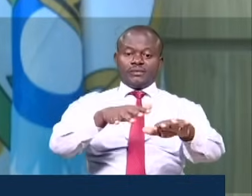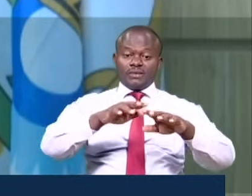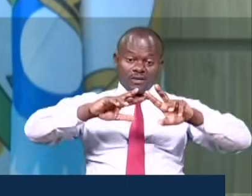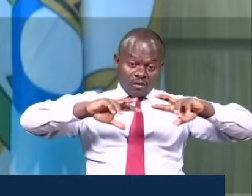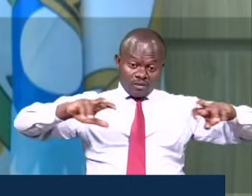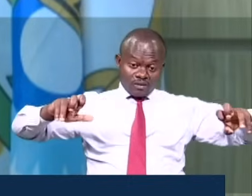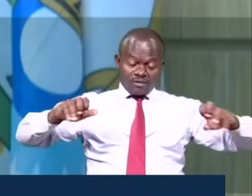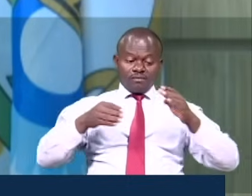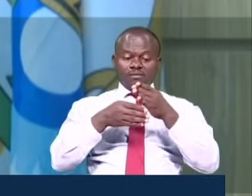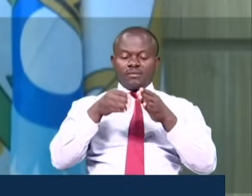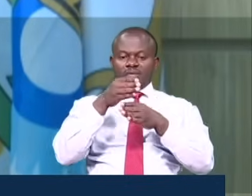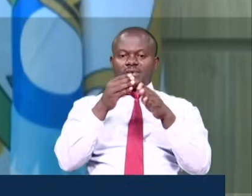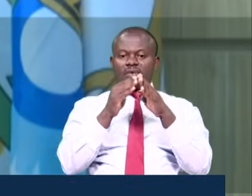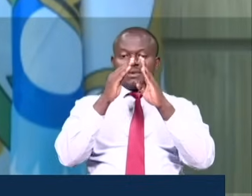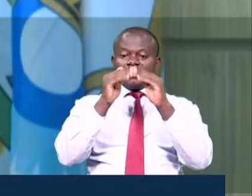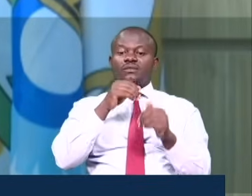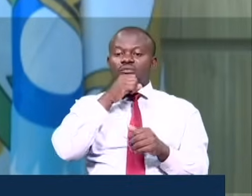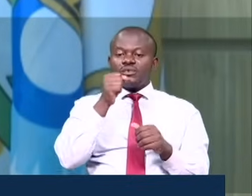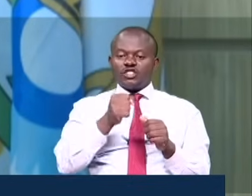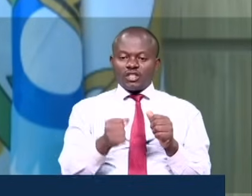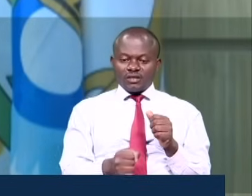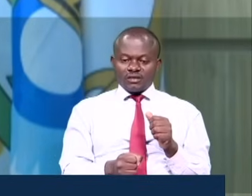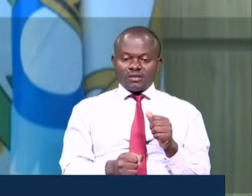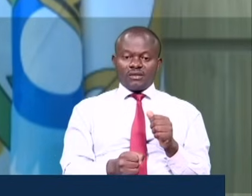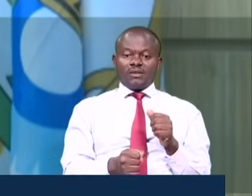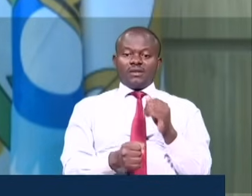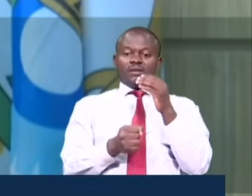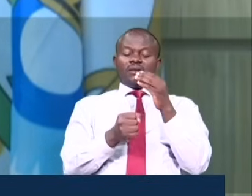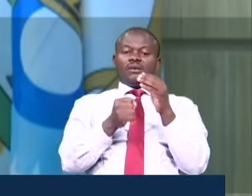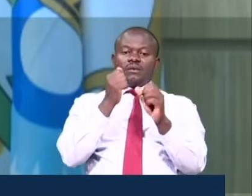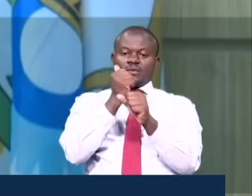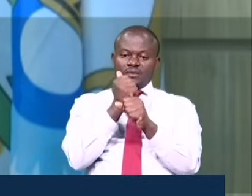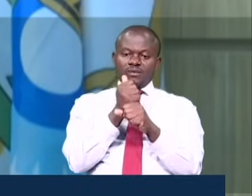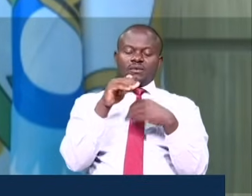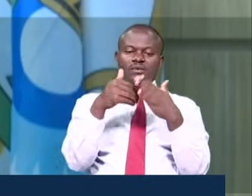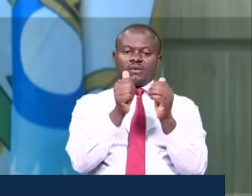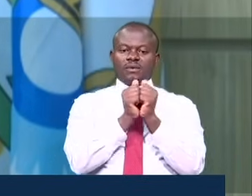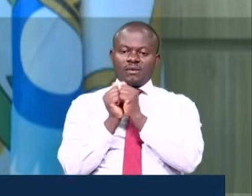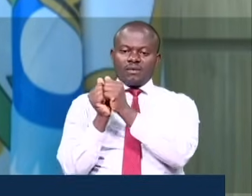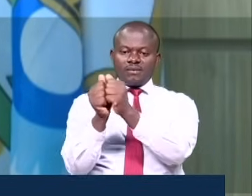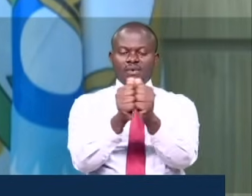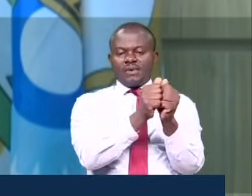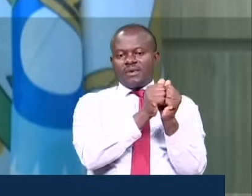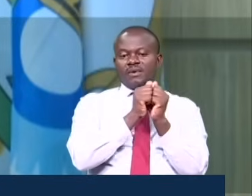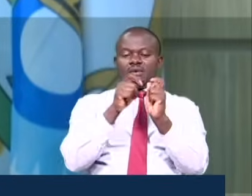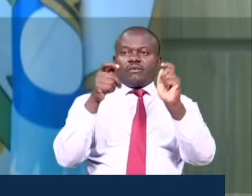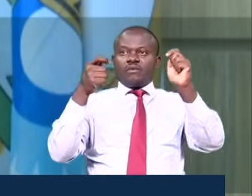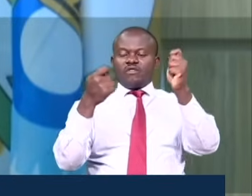kugenzura no gusana inzu zishaje, gusana no